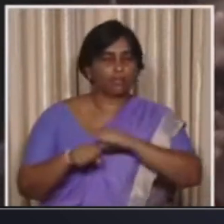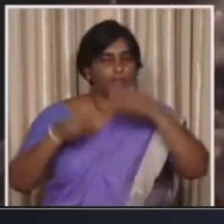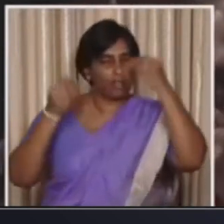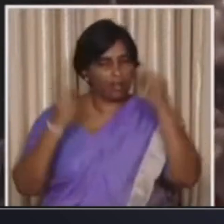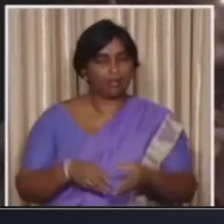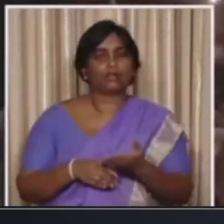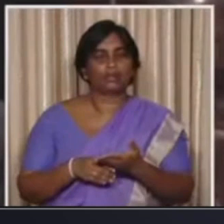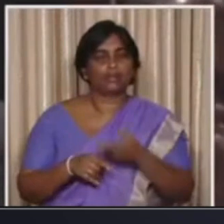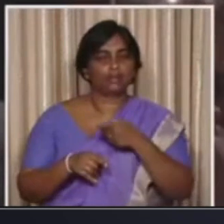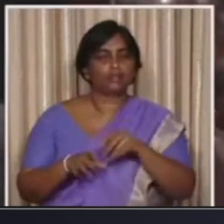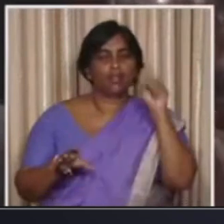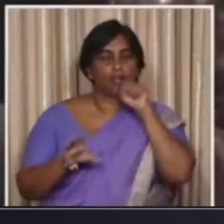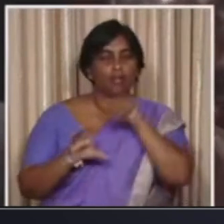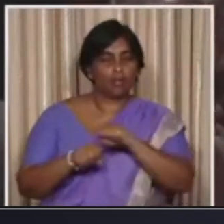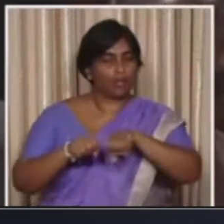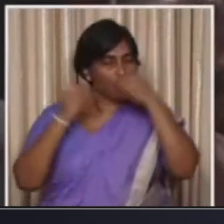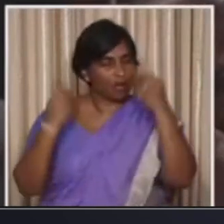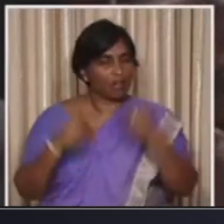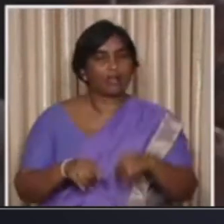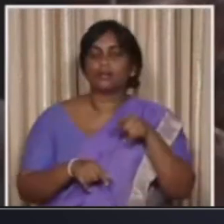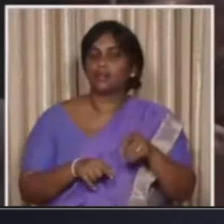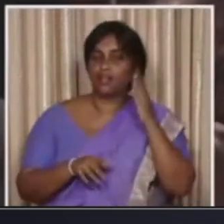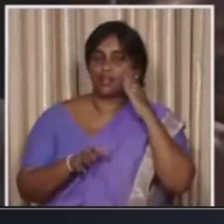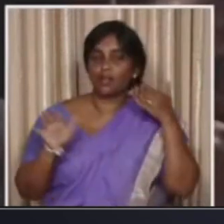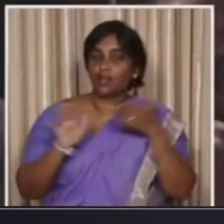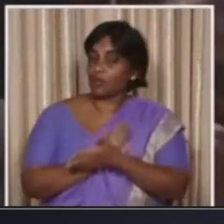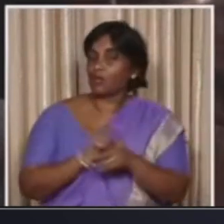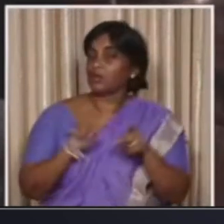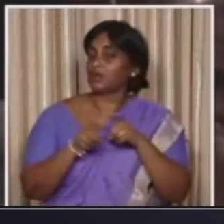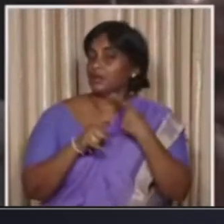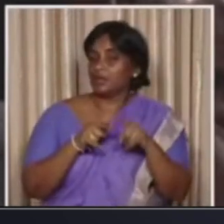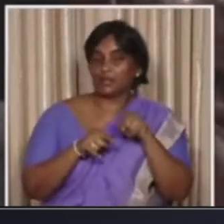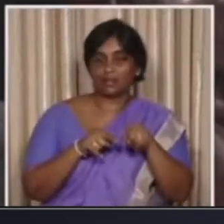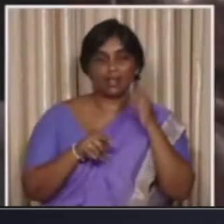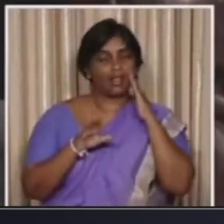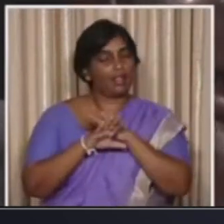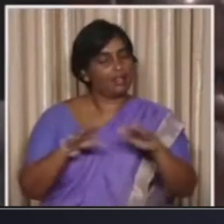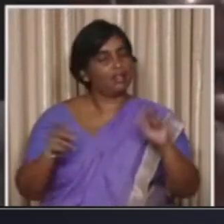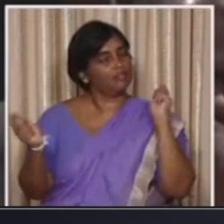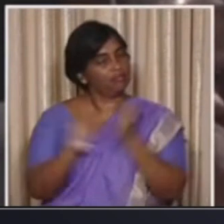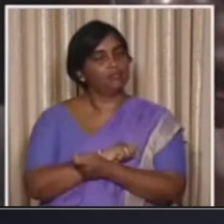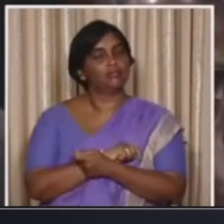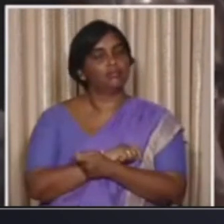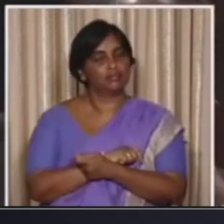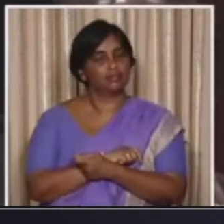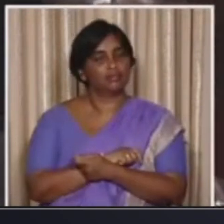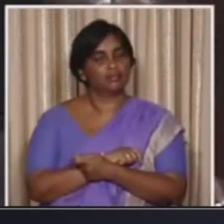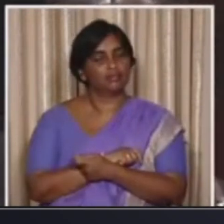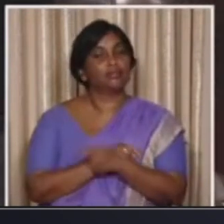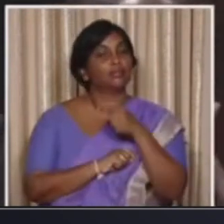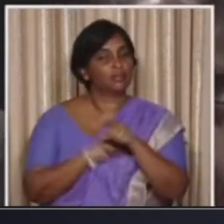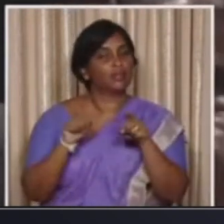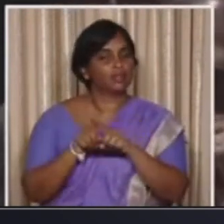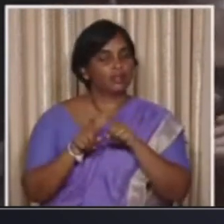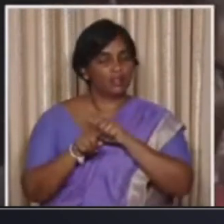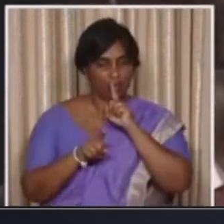tiennye. Ensa polut teka kali la betul dia ramai kotta ura betulan, nampai. Me ada ma Venus keran dona garu sabah betul mani. Ensa api